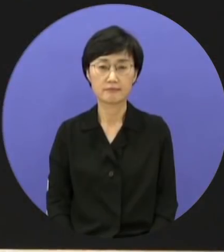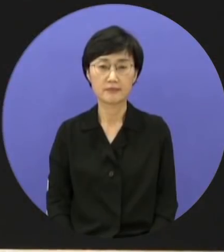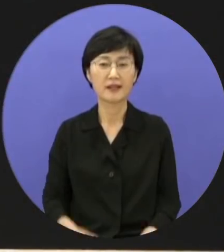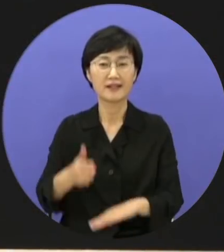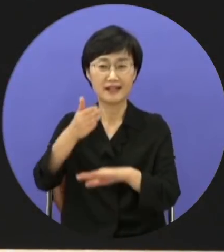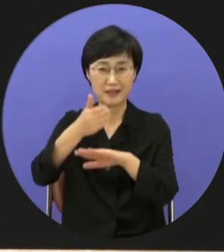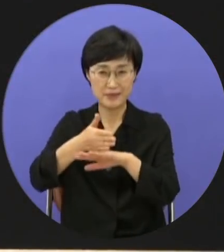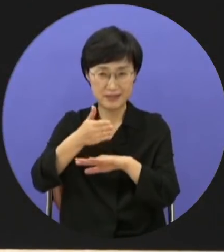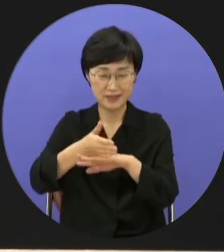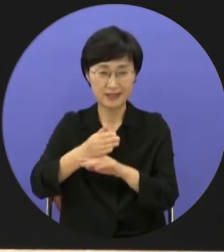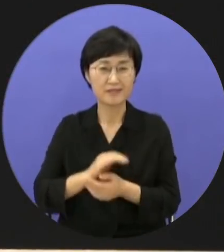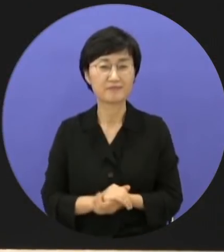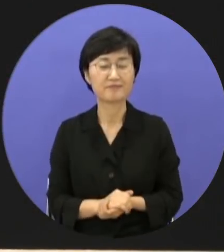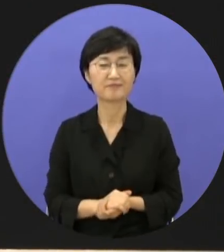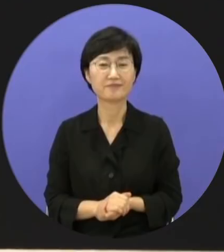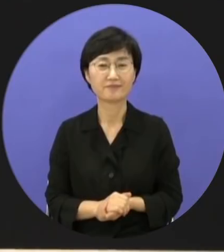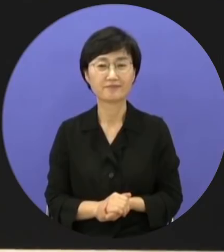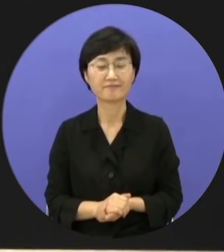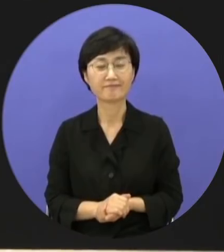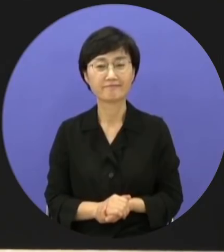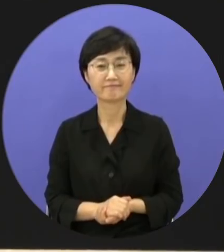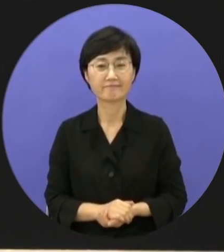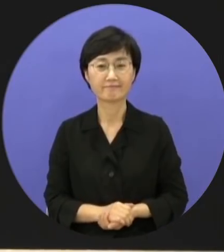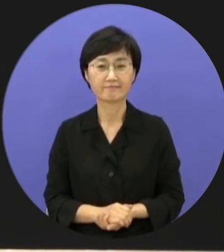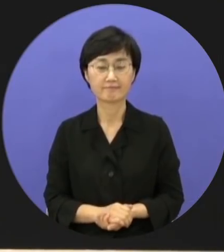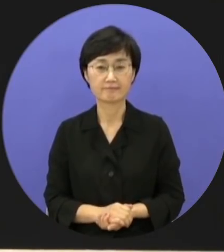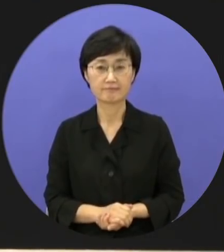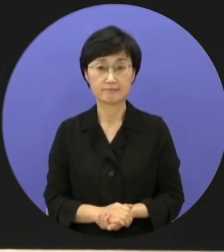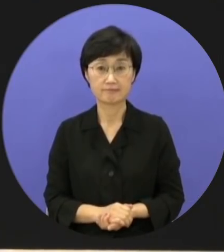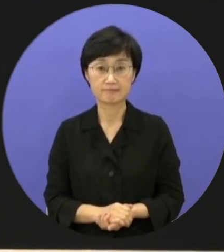감사합니다. Thank you.